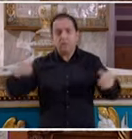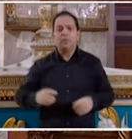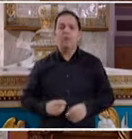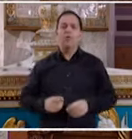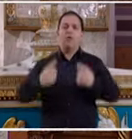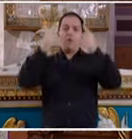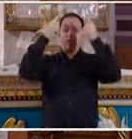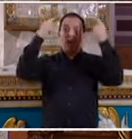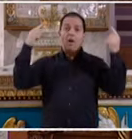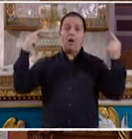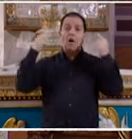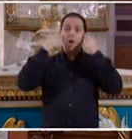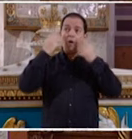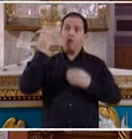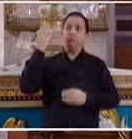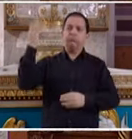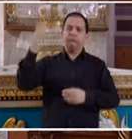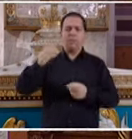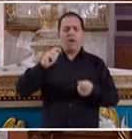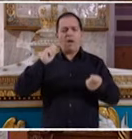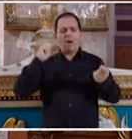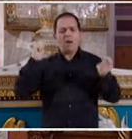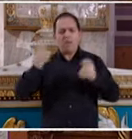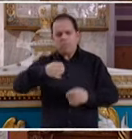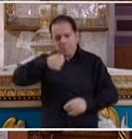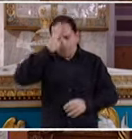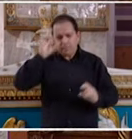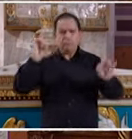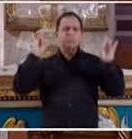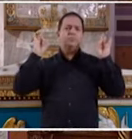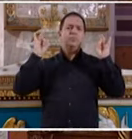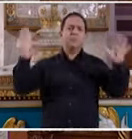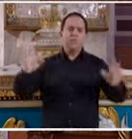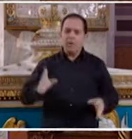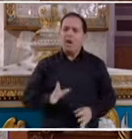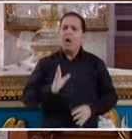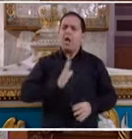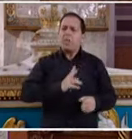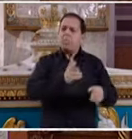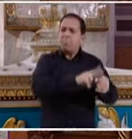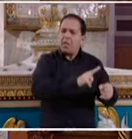Επί τον Άδη το φως.